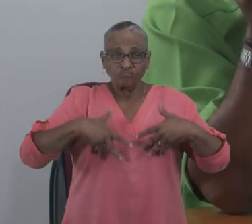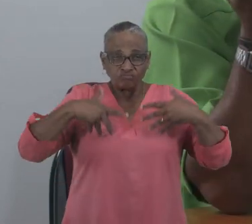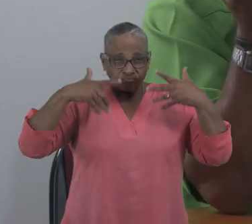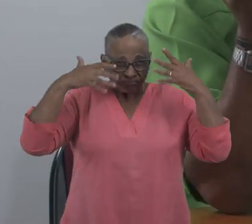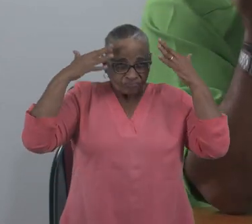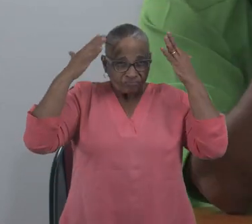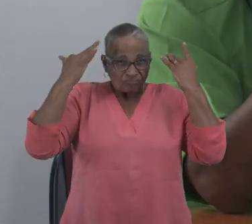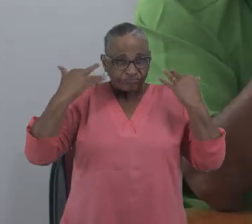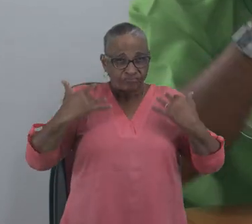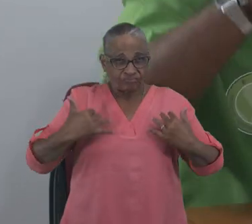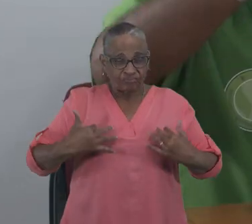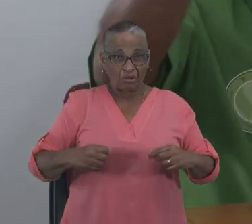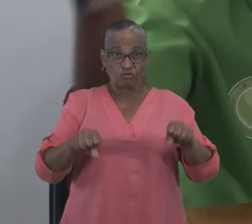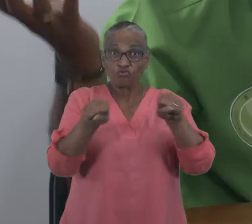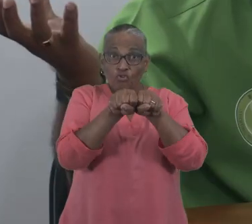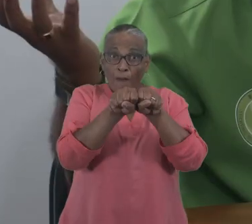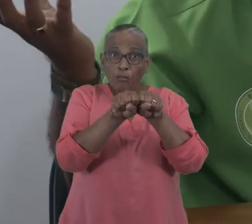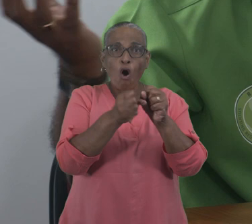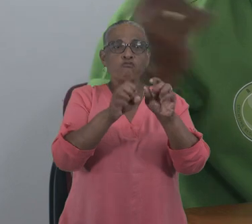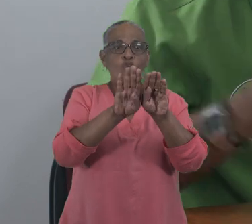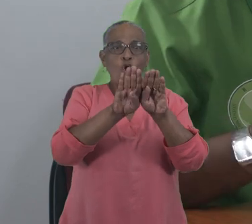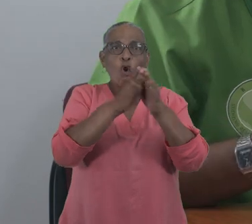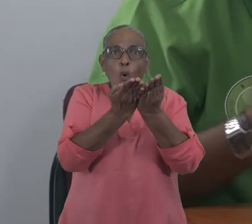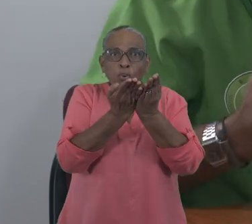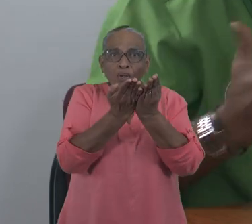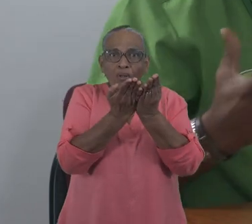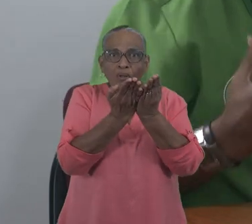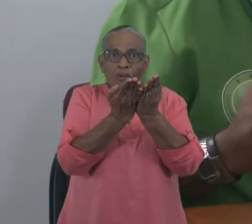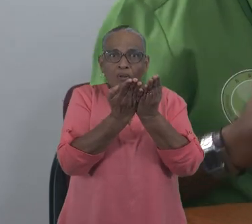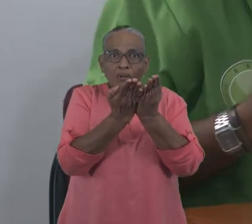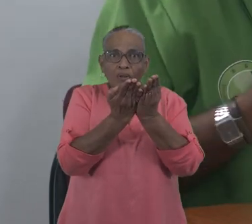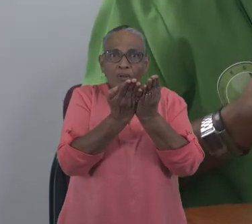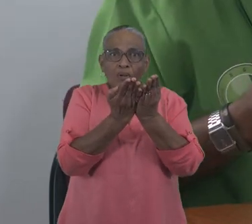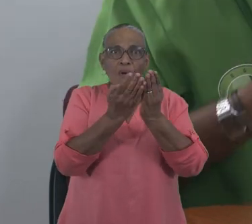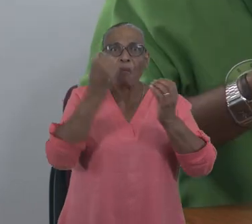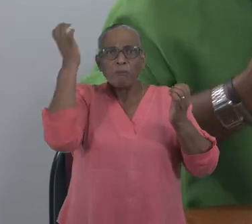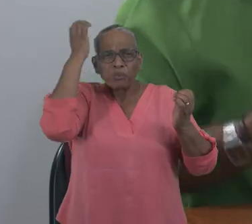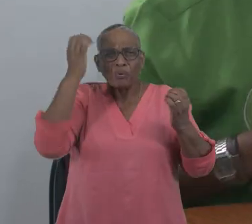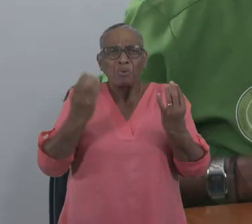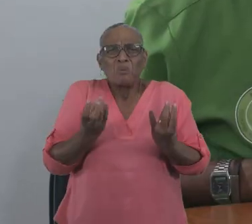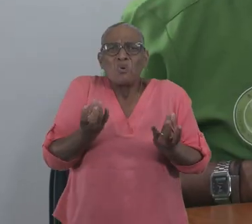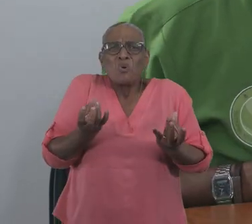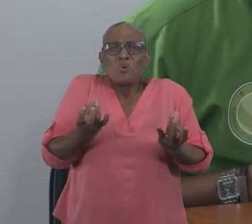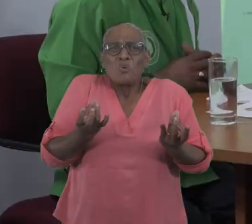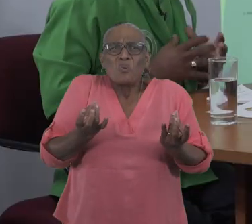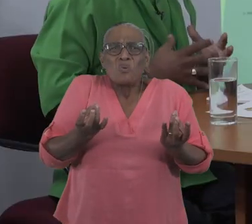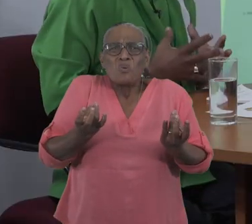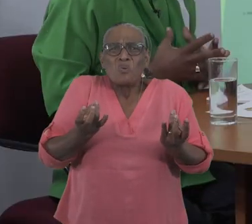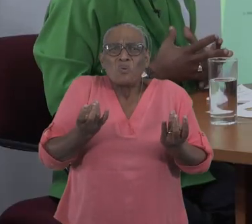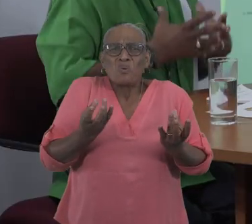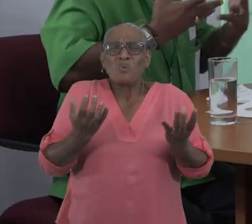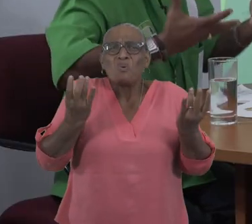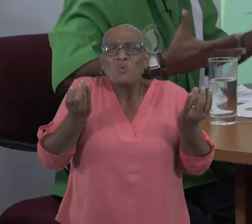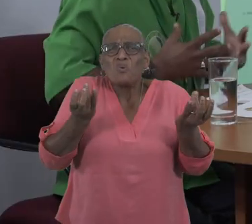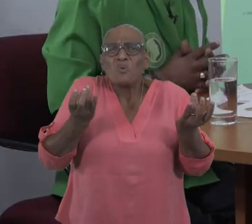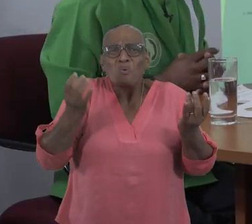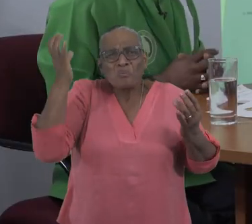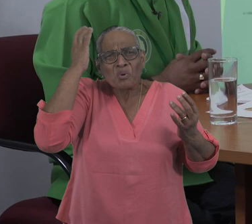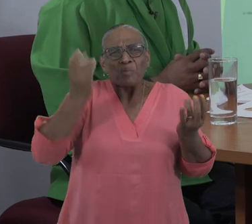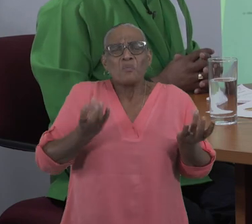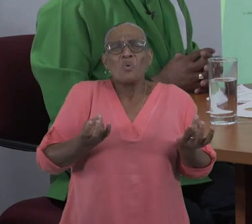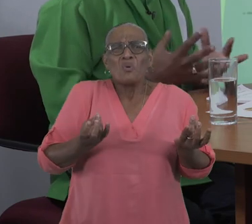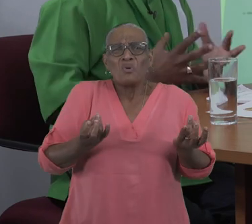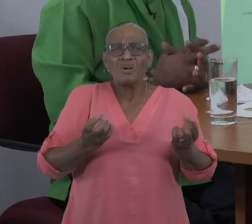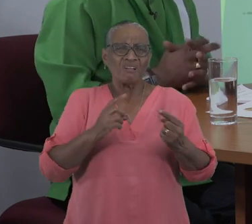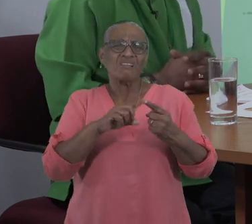raken verstopt, of amai priet op. Maar wat zijn de oorzaken? De